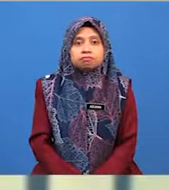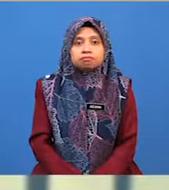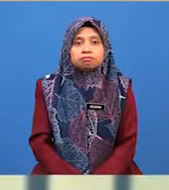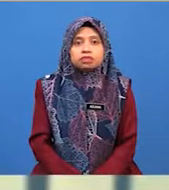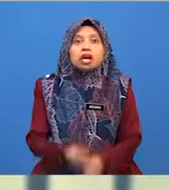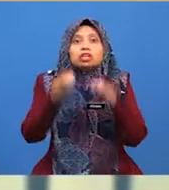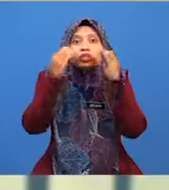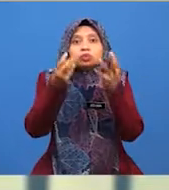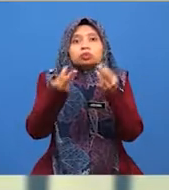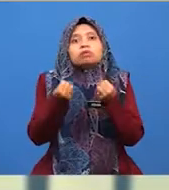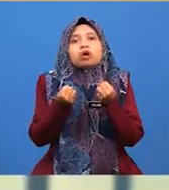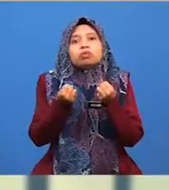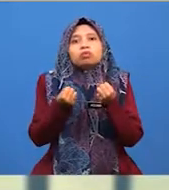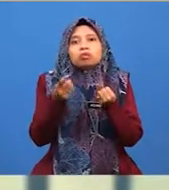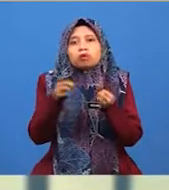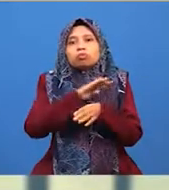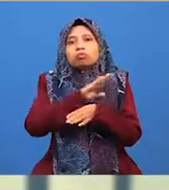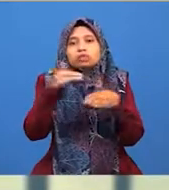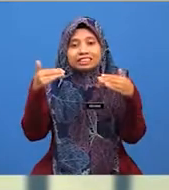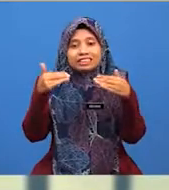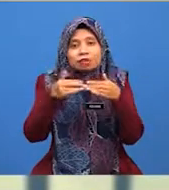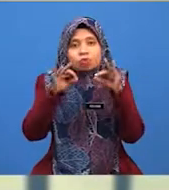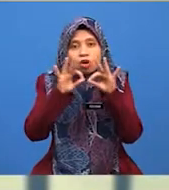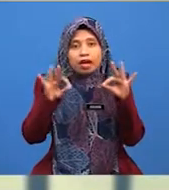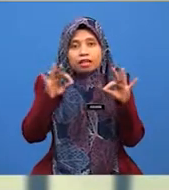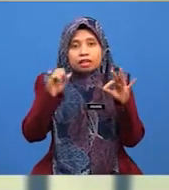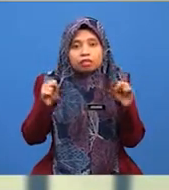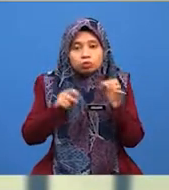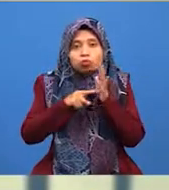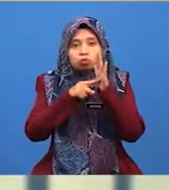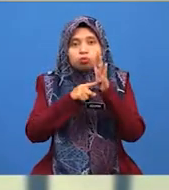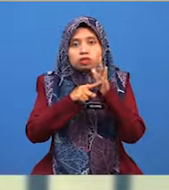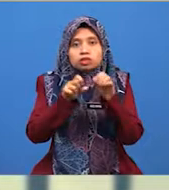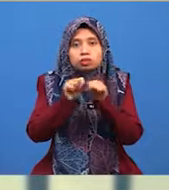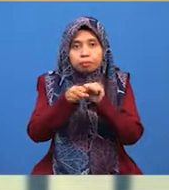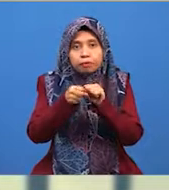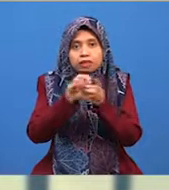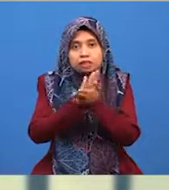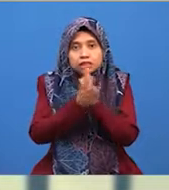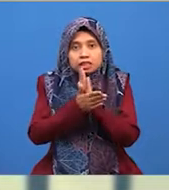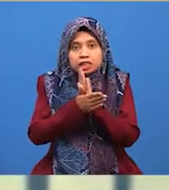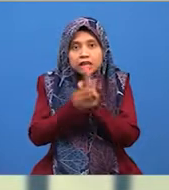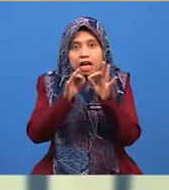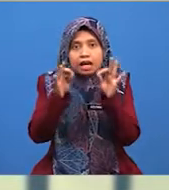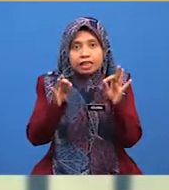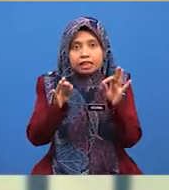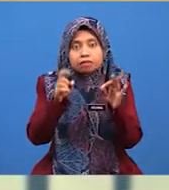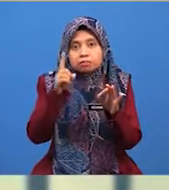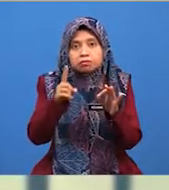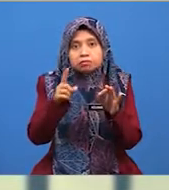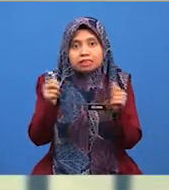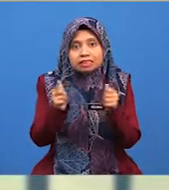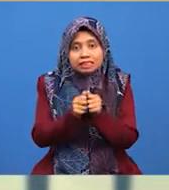cikgu mahu kamu sambung ayat dipaparkan agar menjadi ayat tunggal